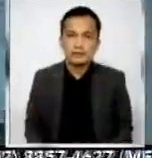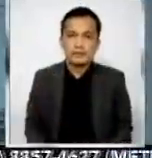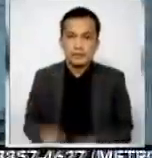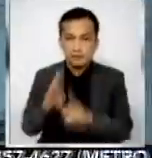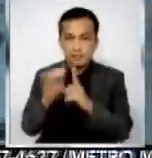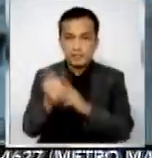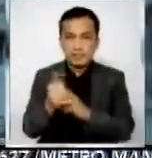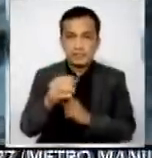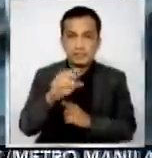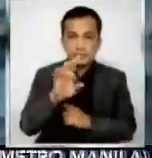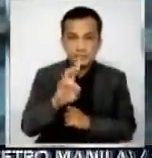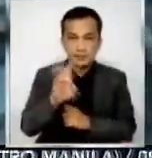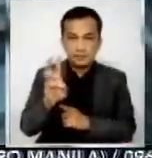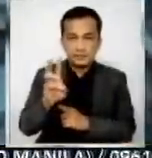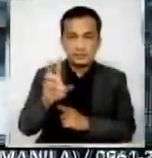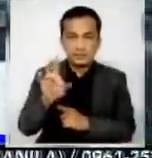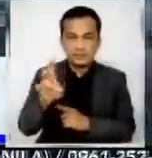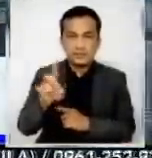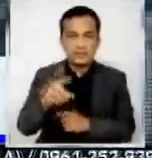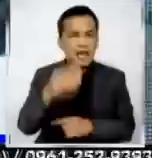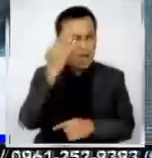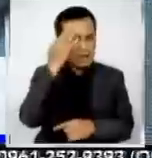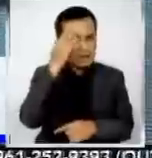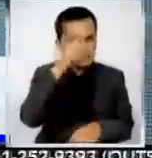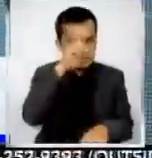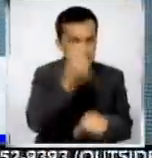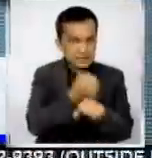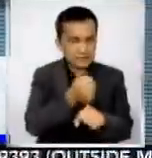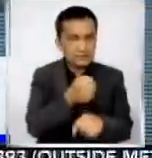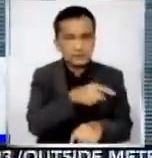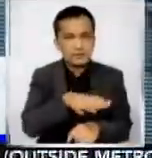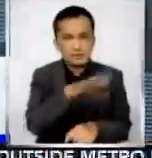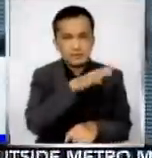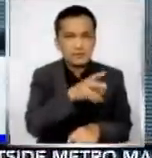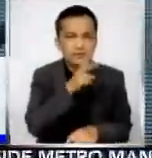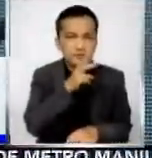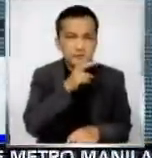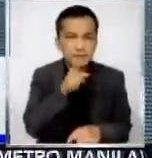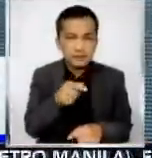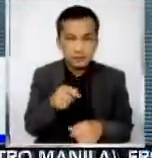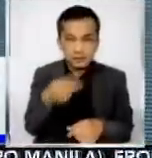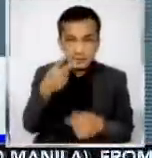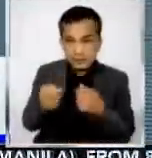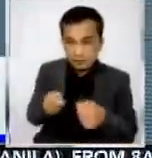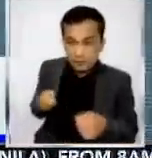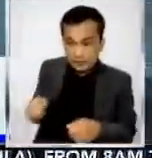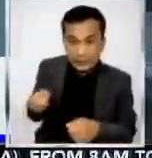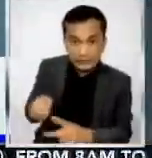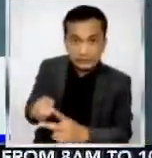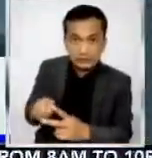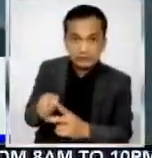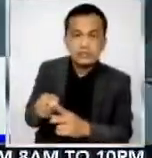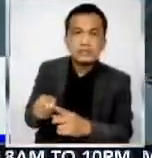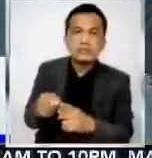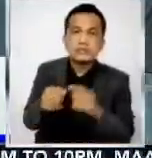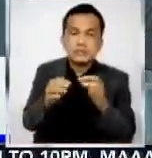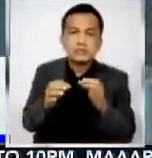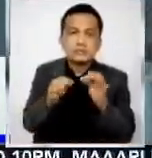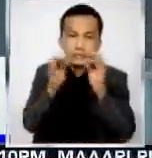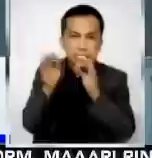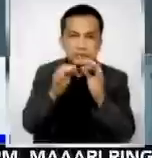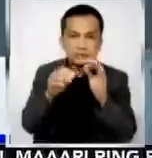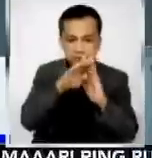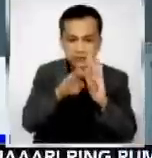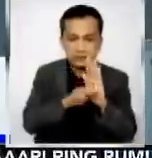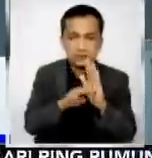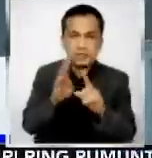kilalang pasaway sa kanilang lugar ang mga suspect. Ang nakunan niyang sumaksak sa biktima, nasa drug watch list daw ng barangay. Sa dami